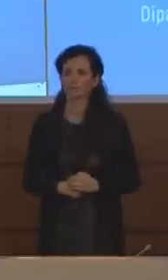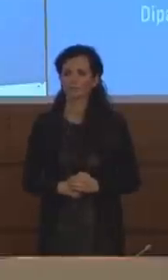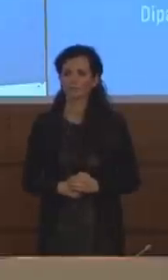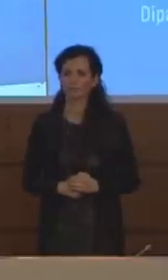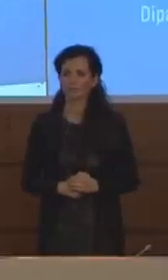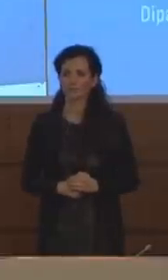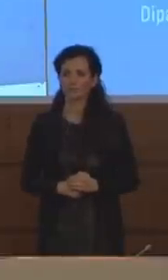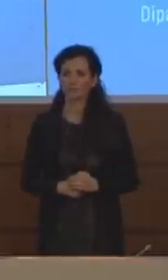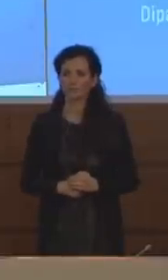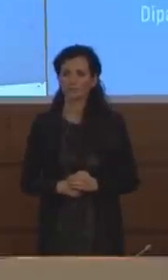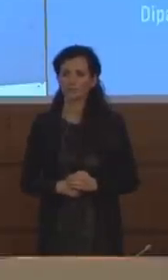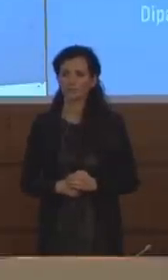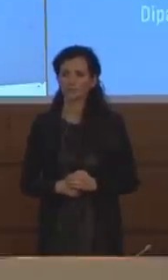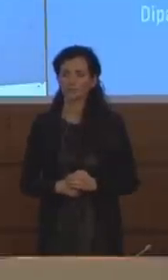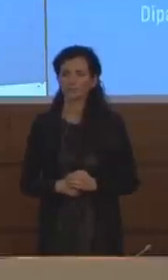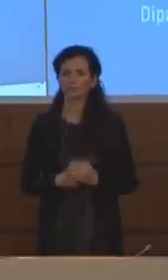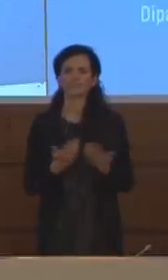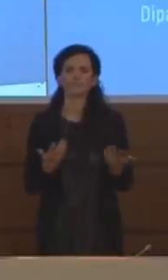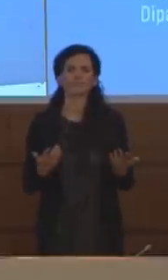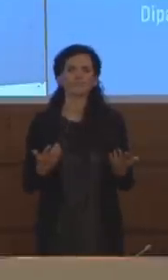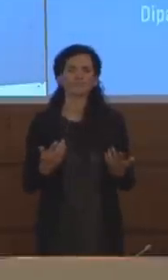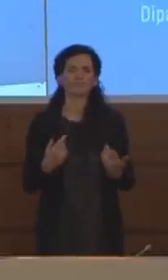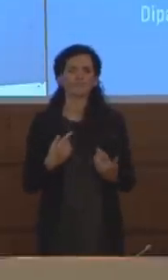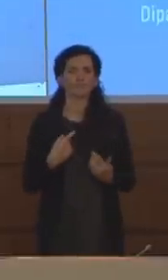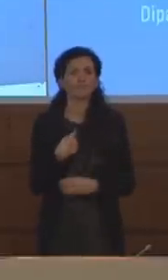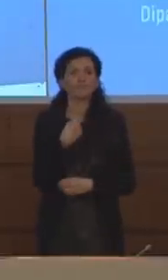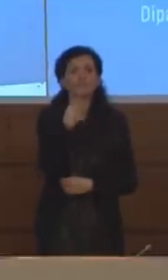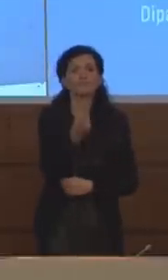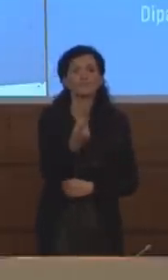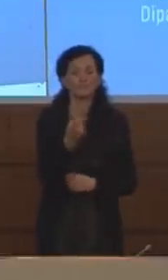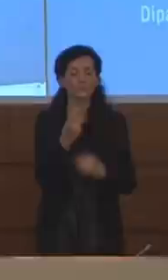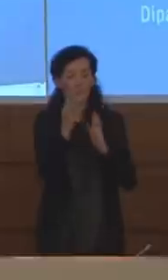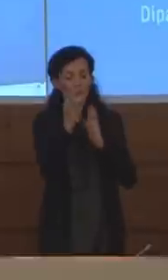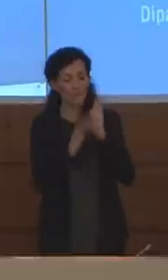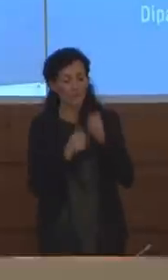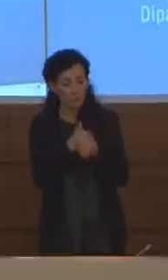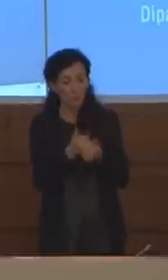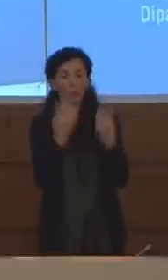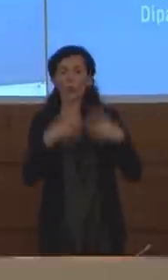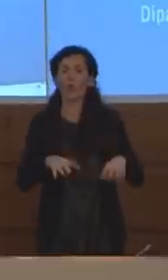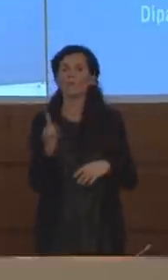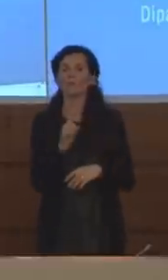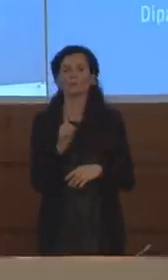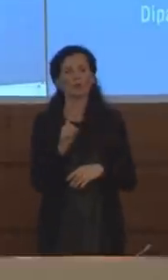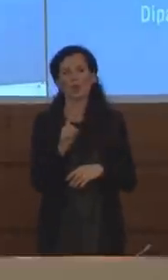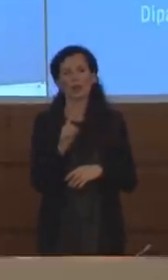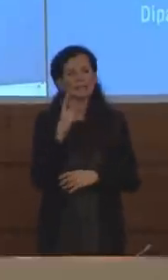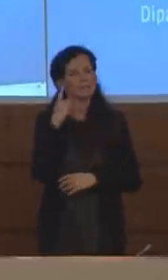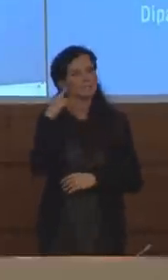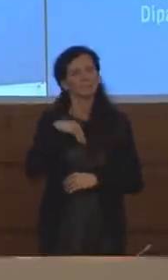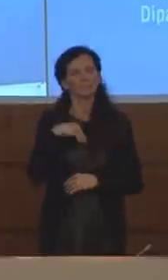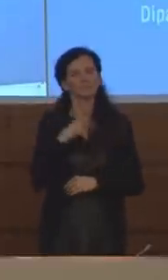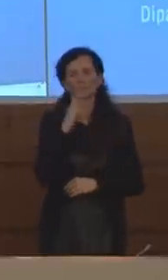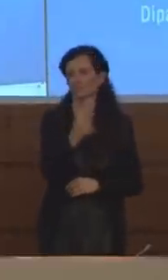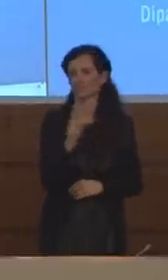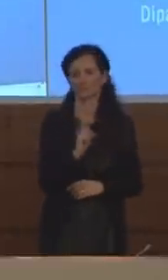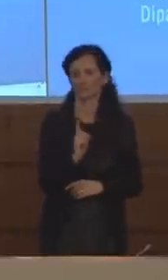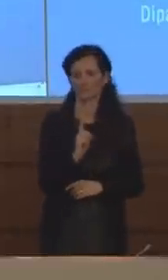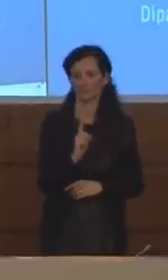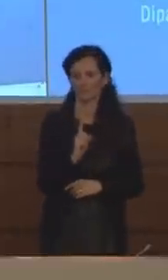beh allora dire che non ha funzionato io non me la sentirei in questo momento perché guardando i numeri anche